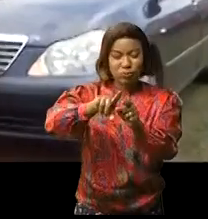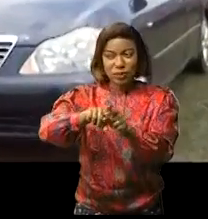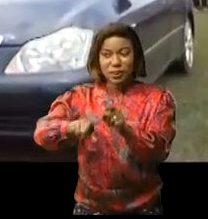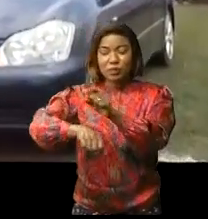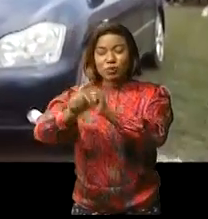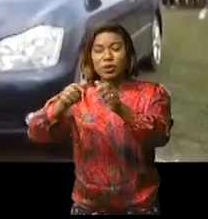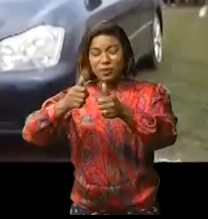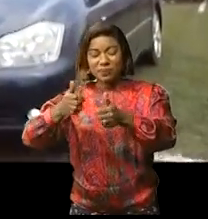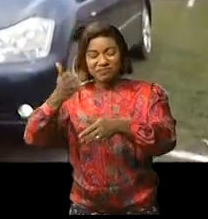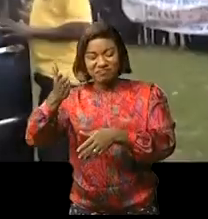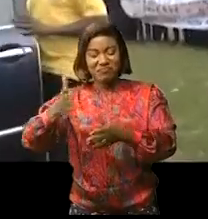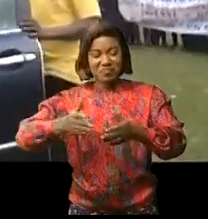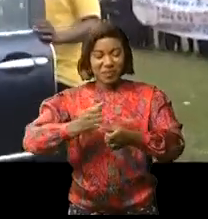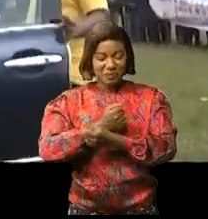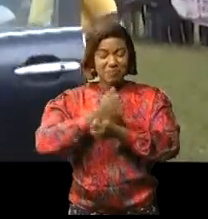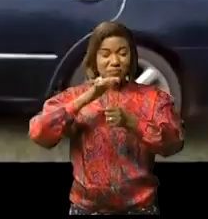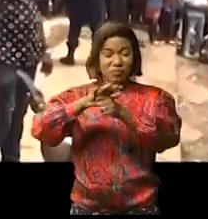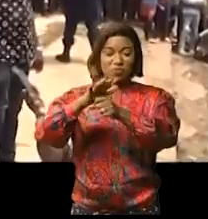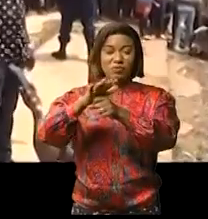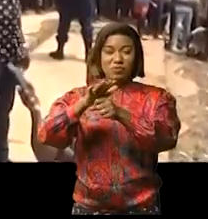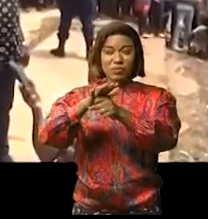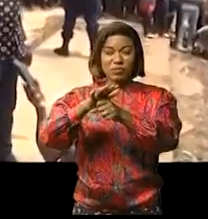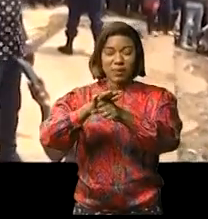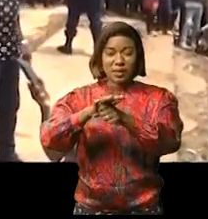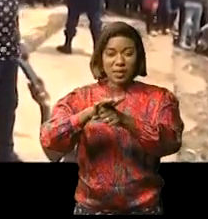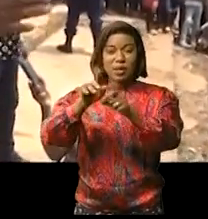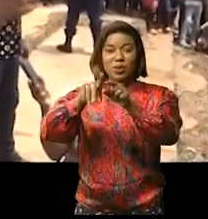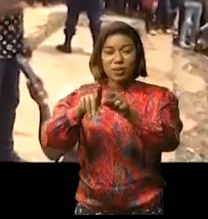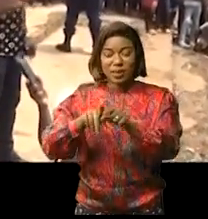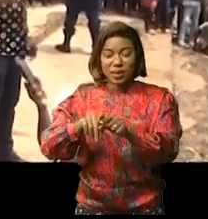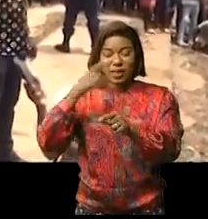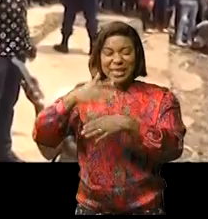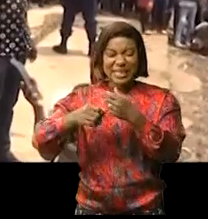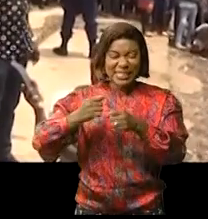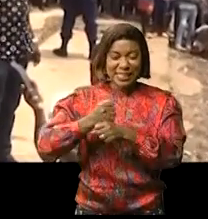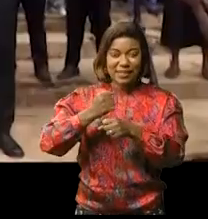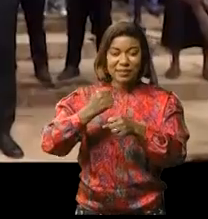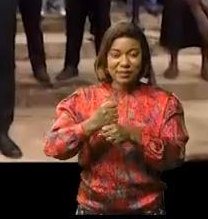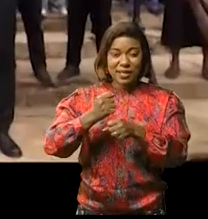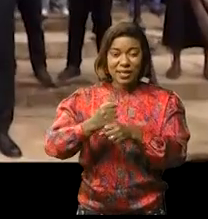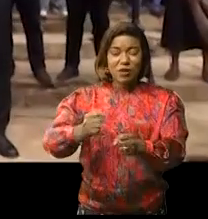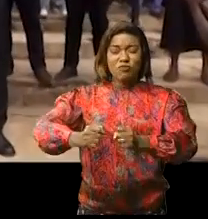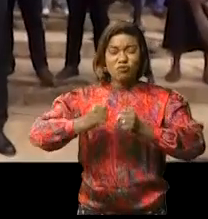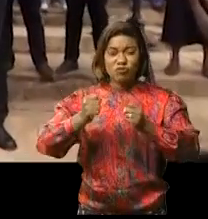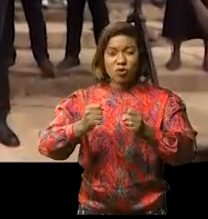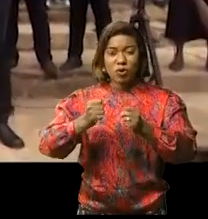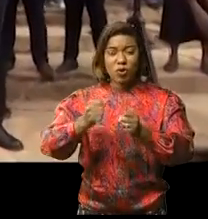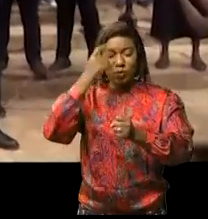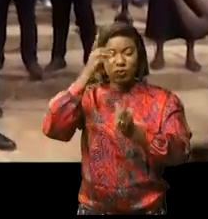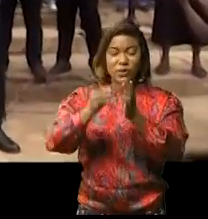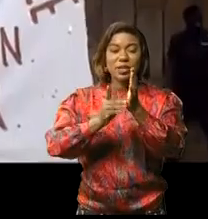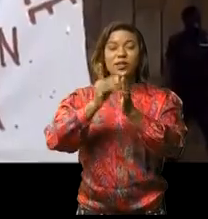exciter l'admiration de ses concitoyens. Surnommé bulldozer par certains à cause de son obsession pour le développement